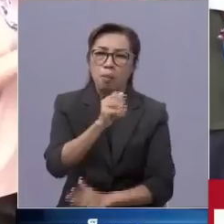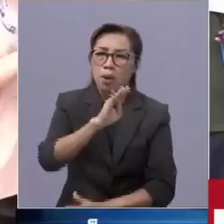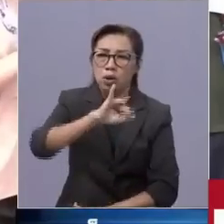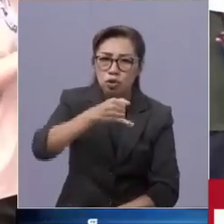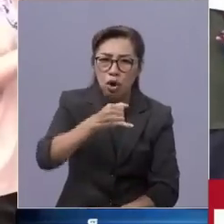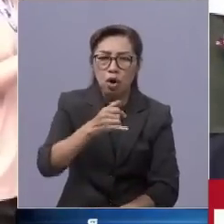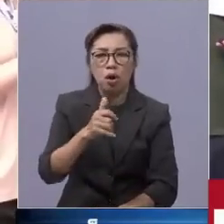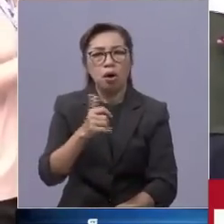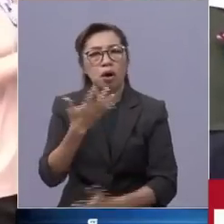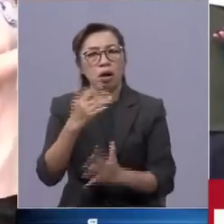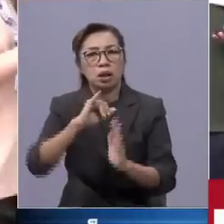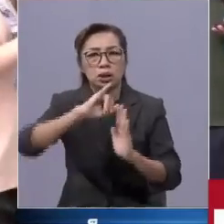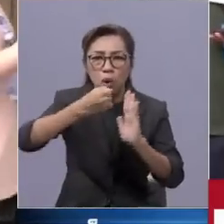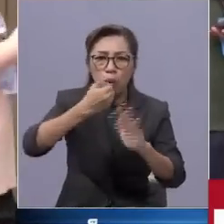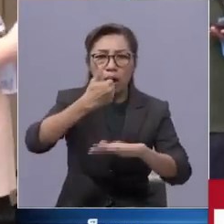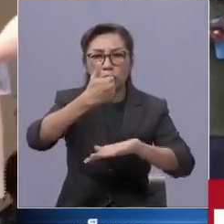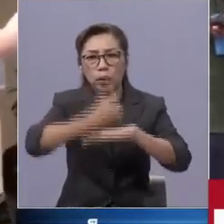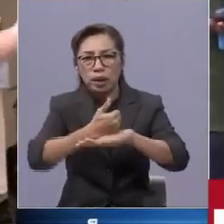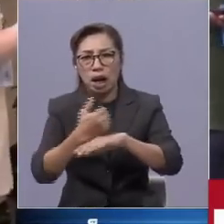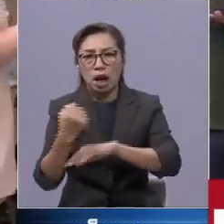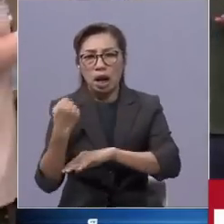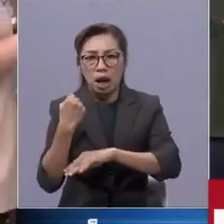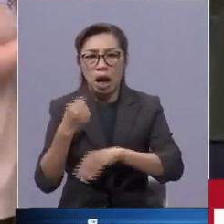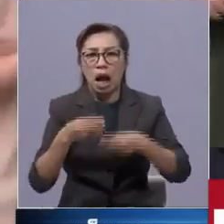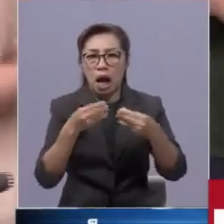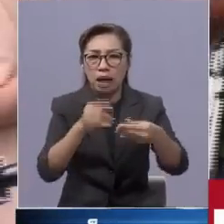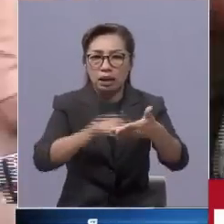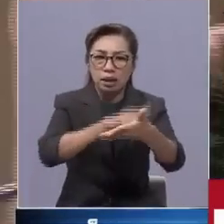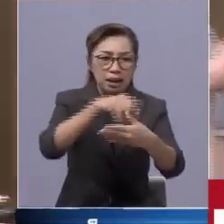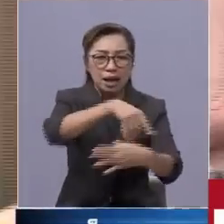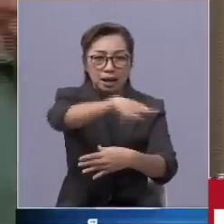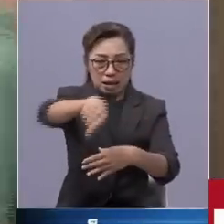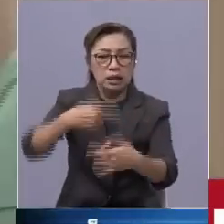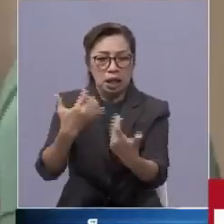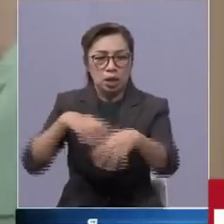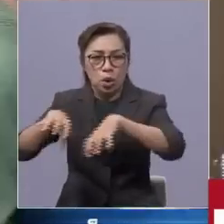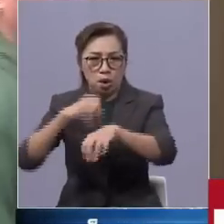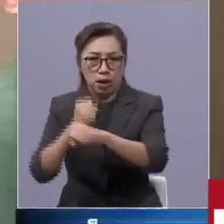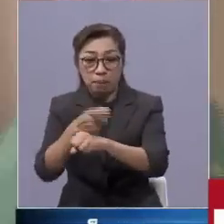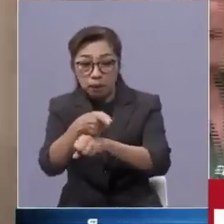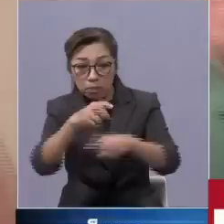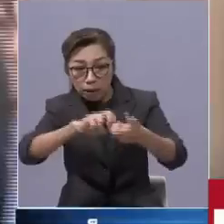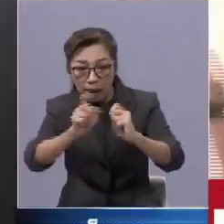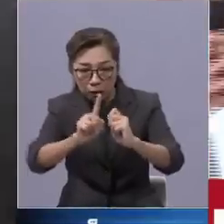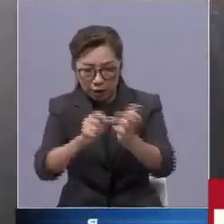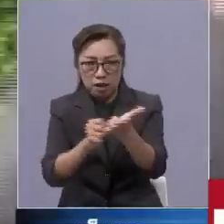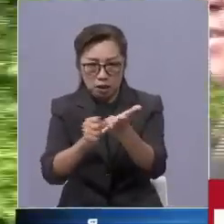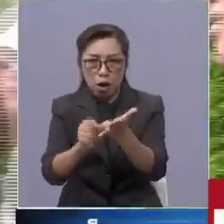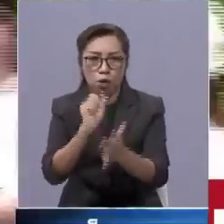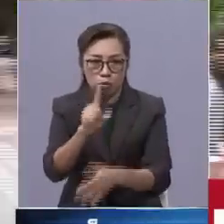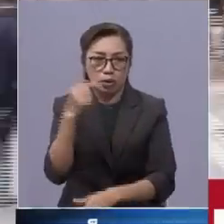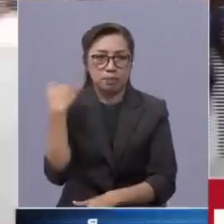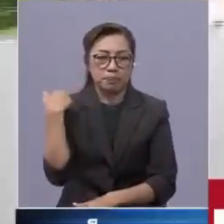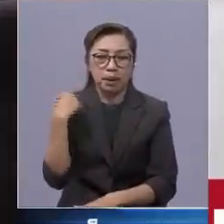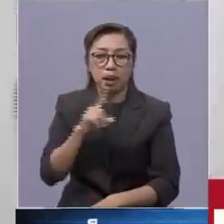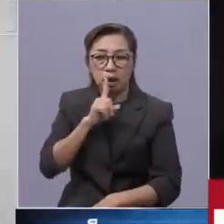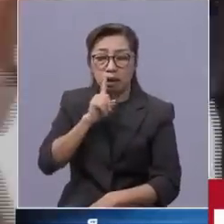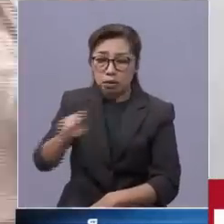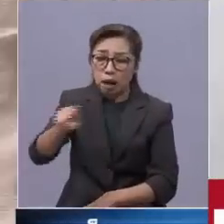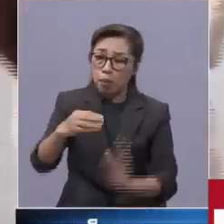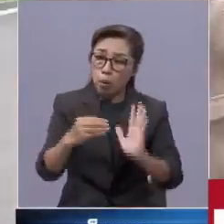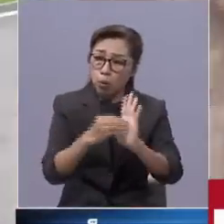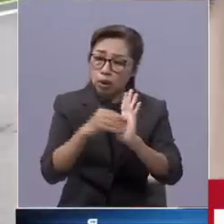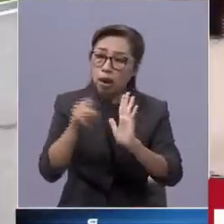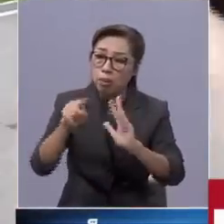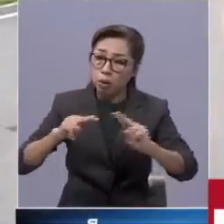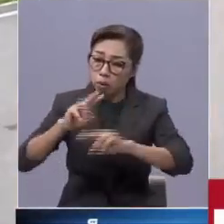าได้ดำเนินการอยู่แล้วนะครับและส่วนที่จะมีปัญหาก็จะเร่งดำเนินการเมื่อถามถึงการกำกับดูแลพื้นที่กรุงเทพมหาน